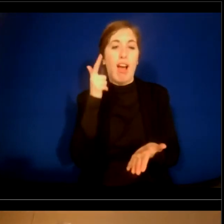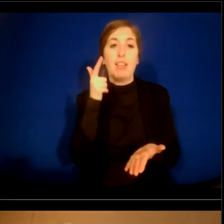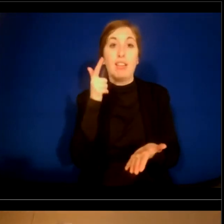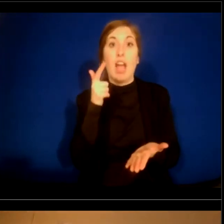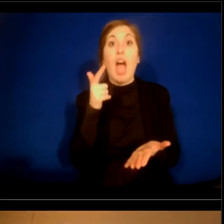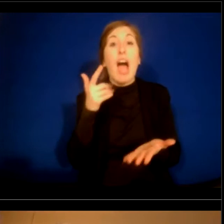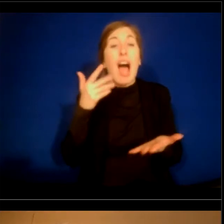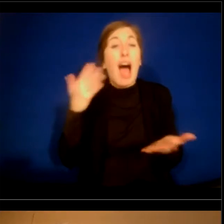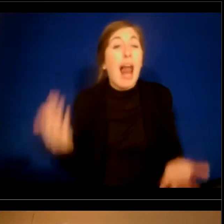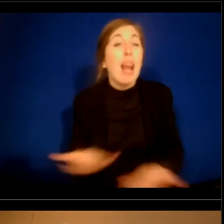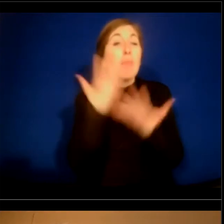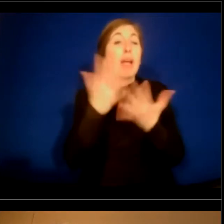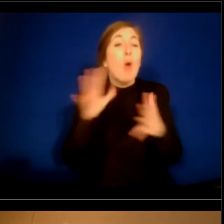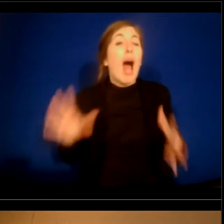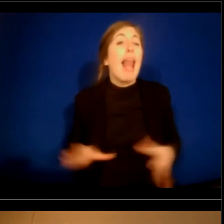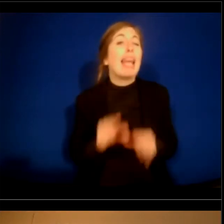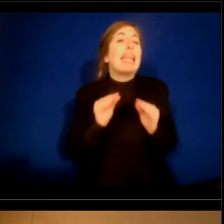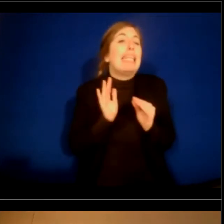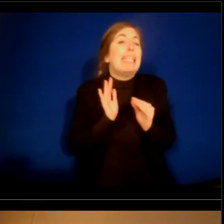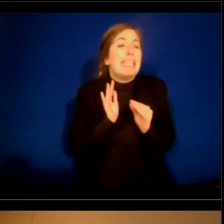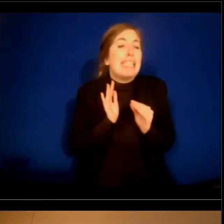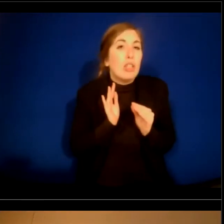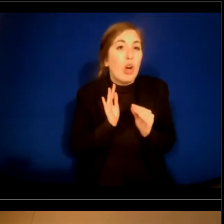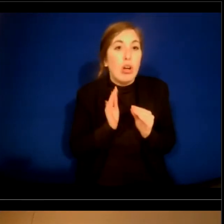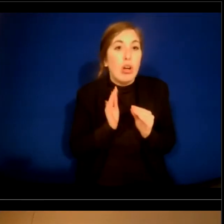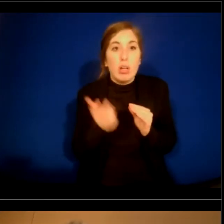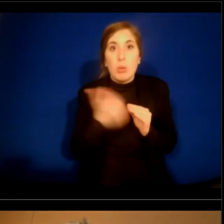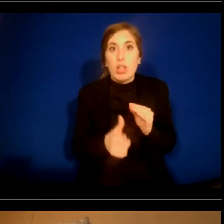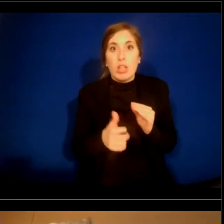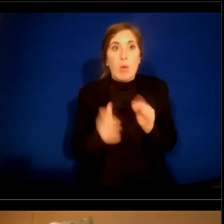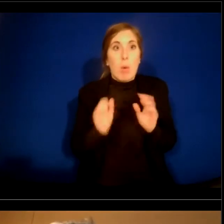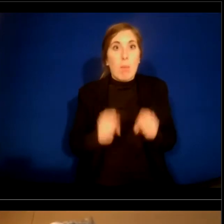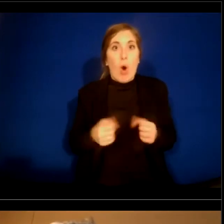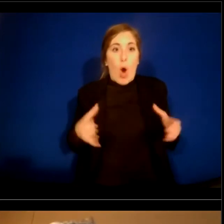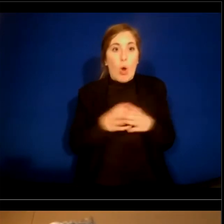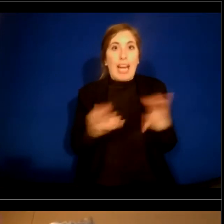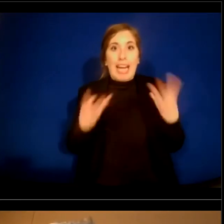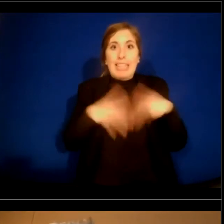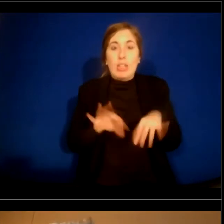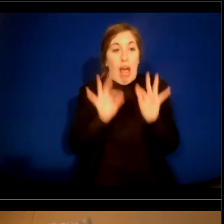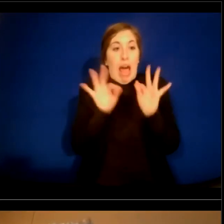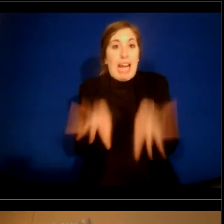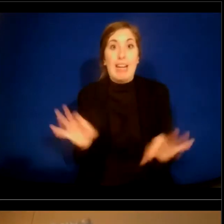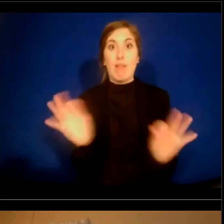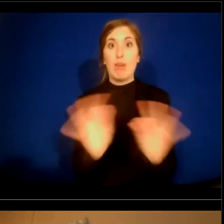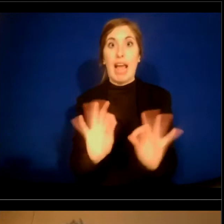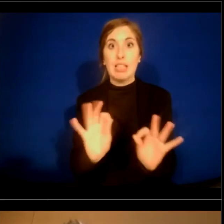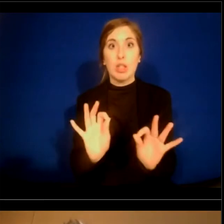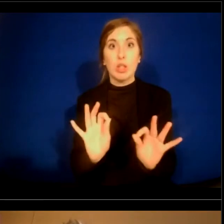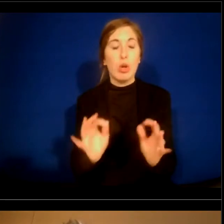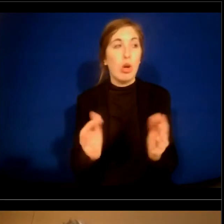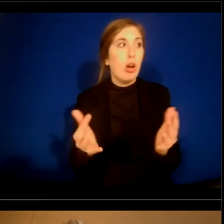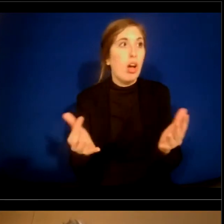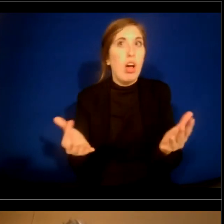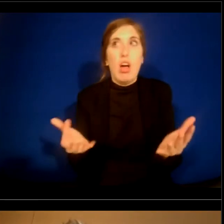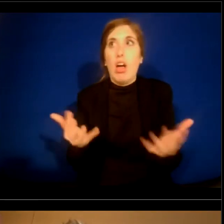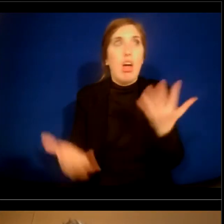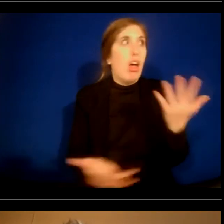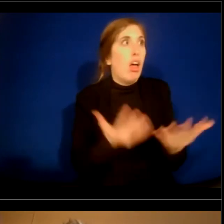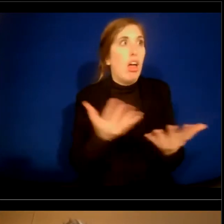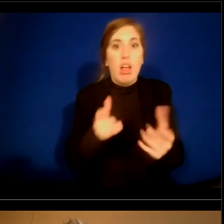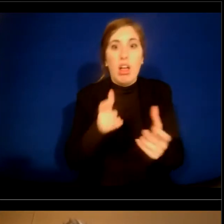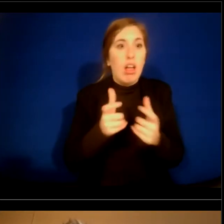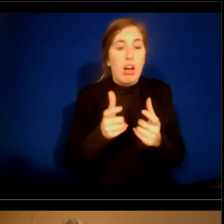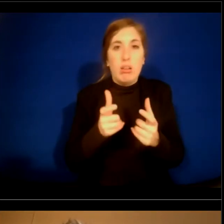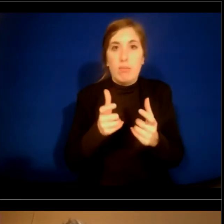all'inizio, quando non c'è nessuno, perché tu come organizzazione sei appena arrivato e quindi non puoi necessariamente, non puoi comunicare,